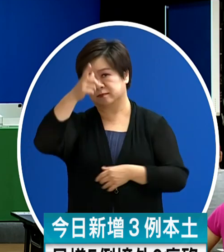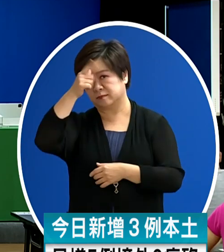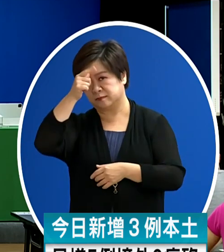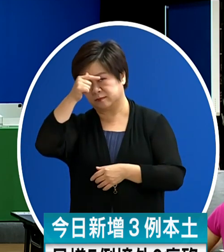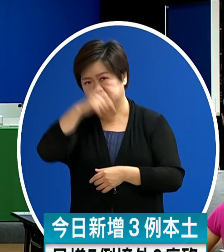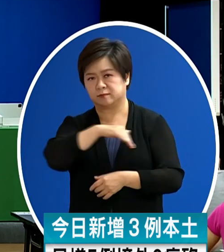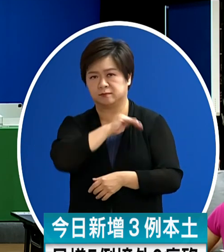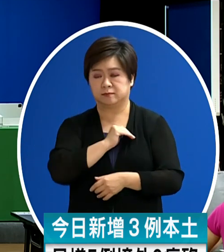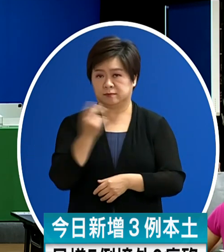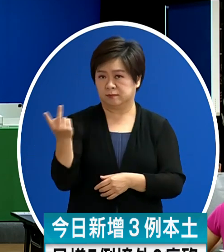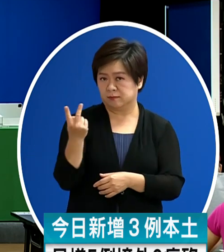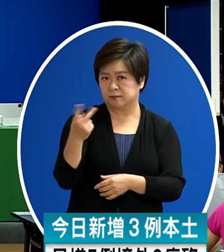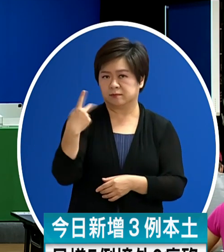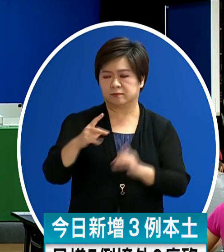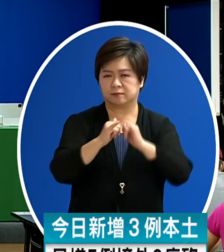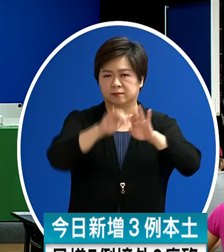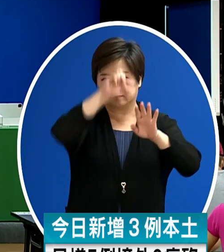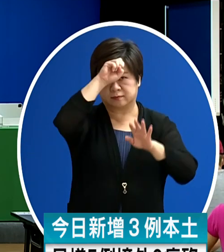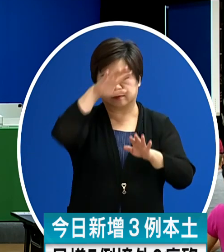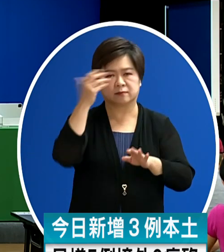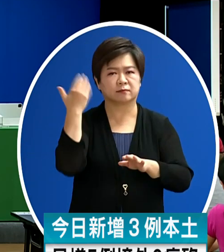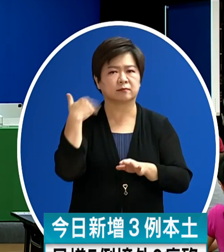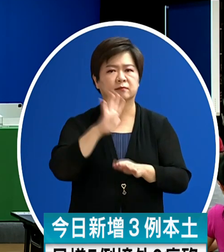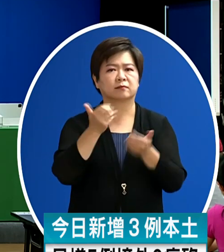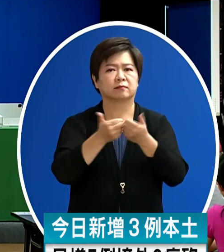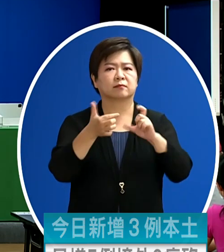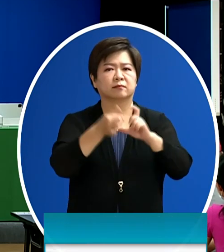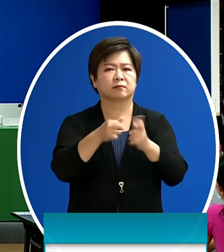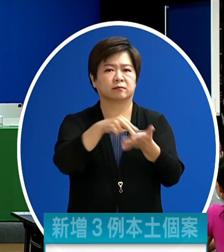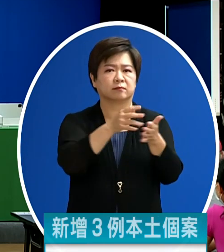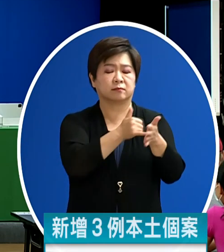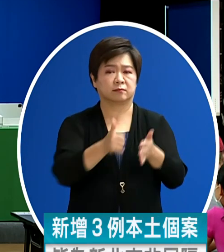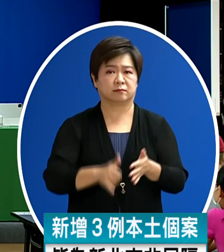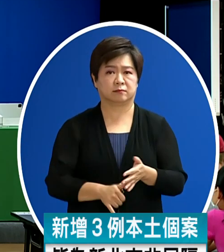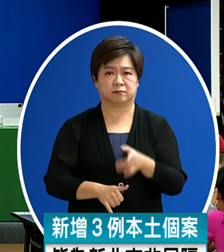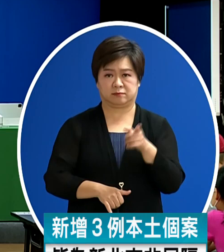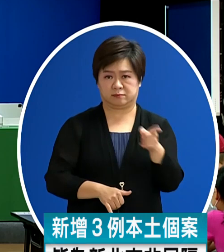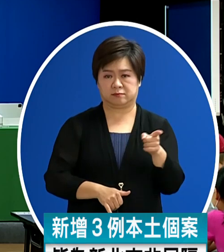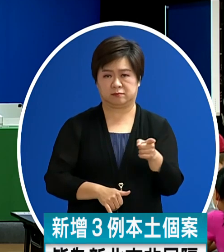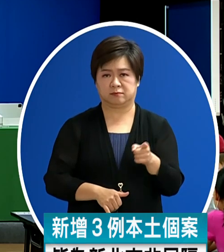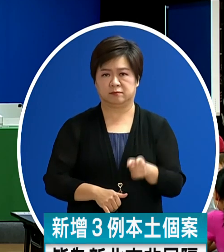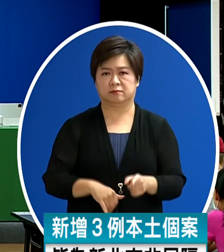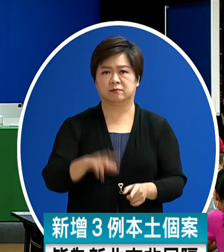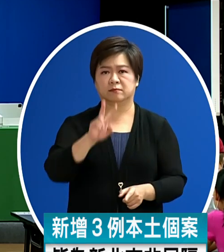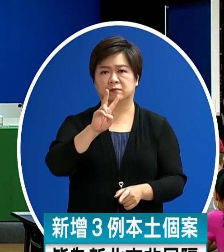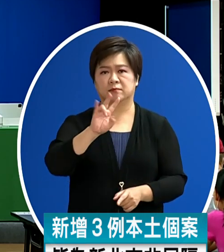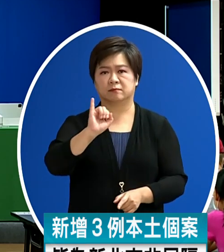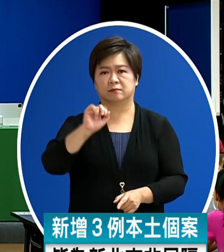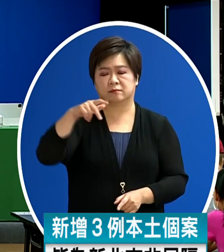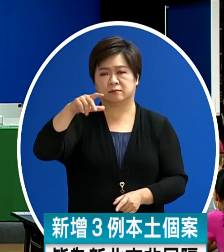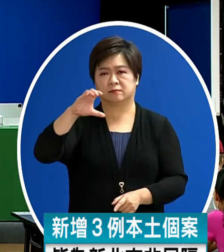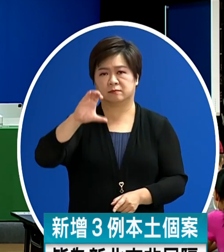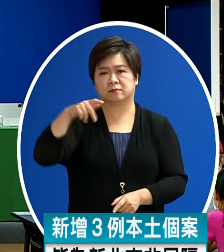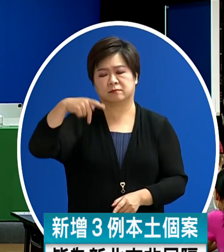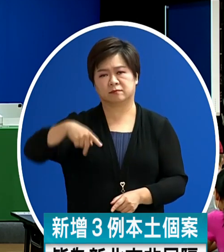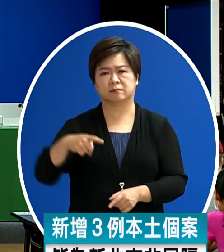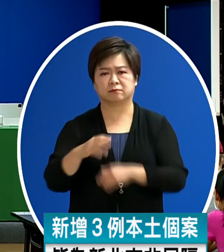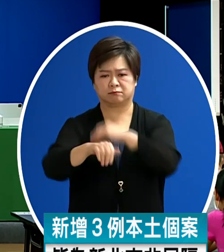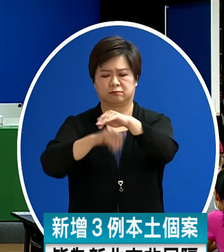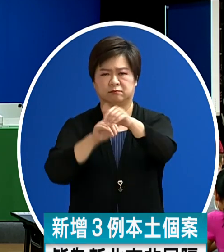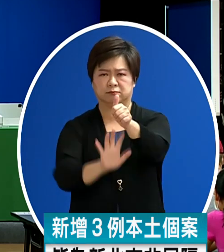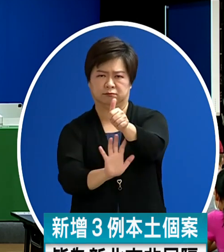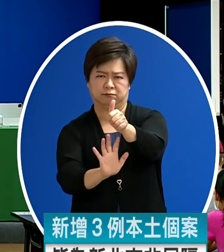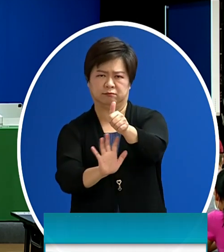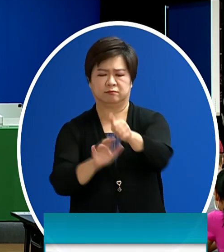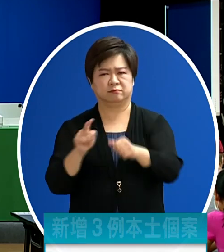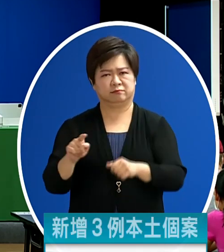邱南昌，以及民进党前不分区立委林静莹，同是这个 VICP 的成员，想要问一下，这样是不是有